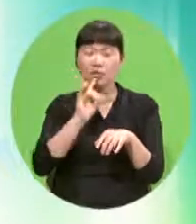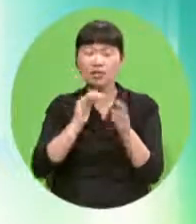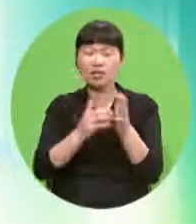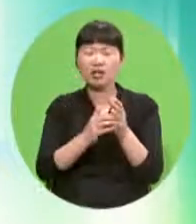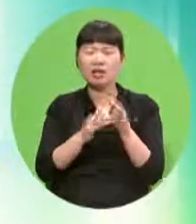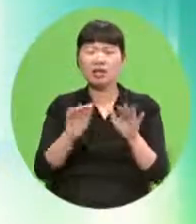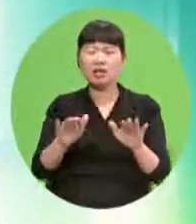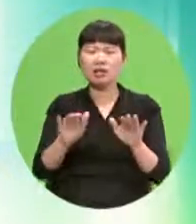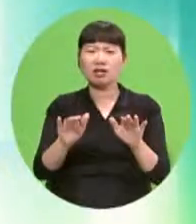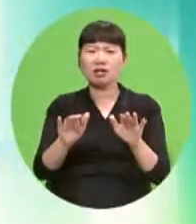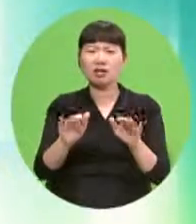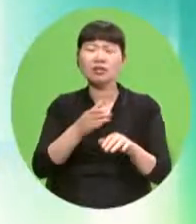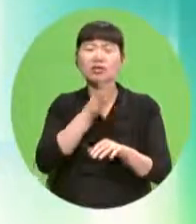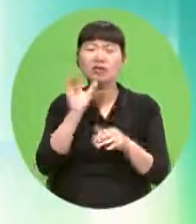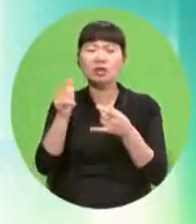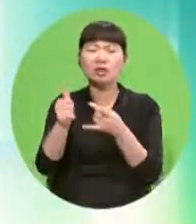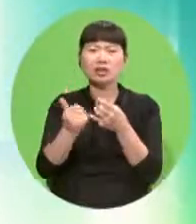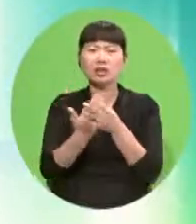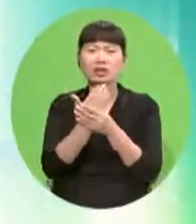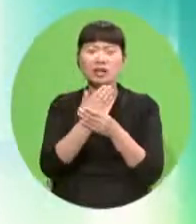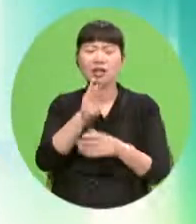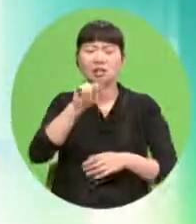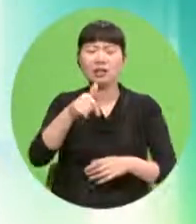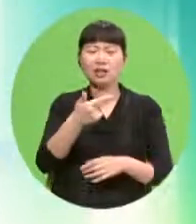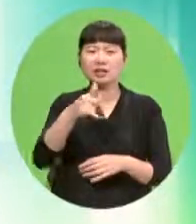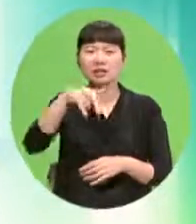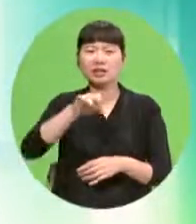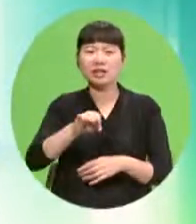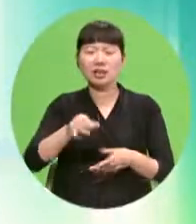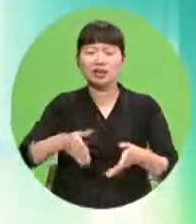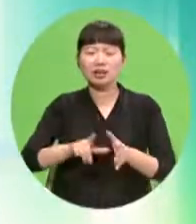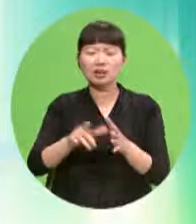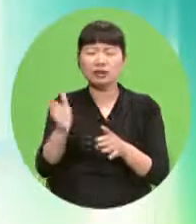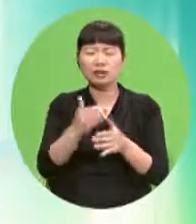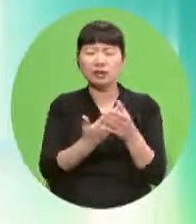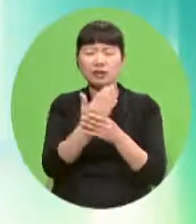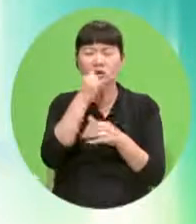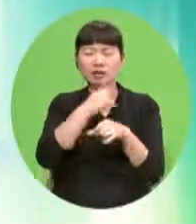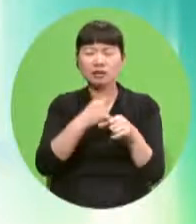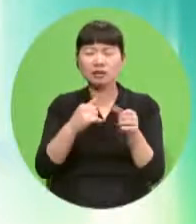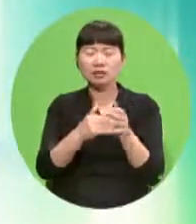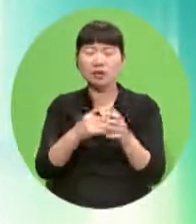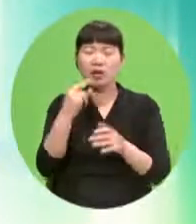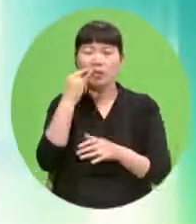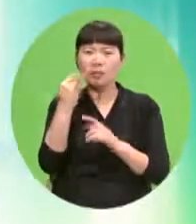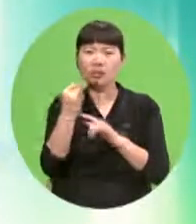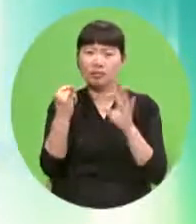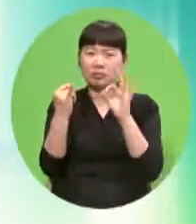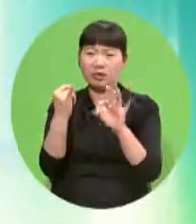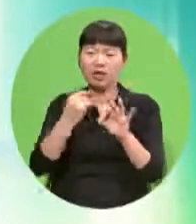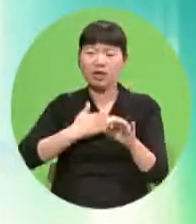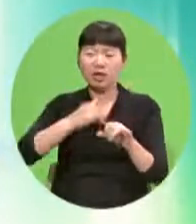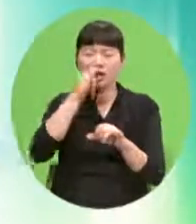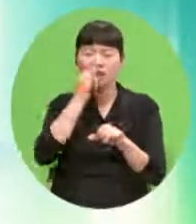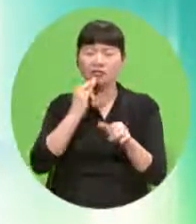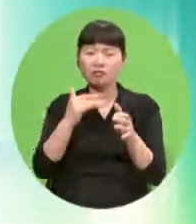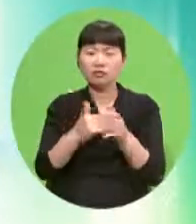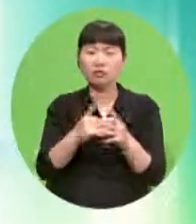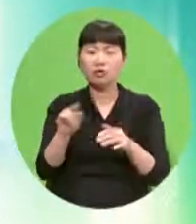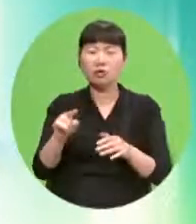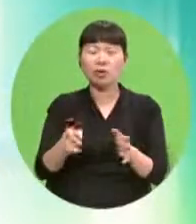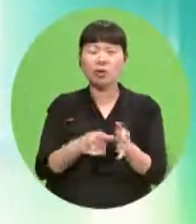저게 노인들한테 생기는 백내장이 선천적으로 생긴 겁니다. 이거는 엄마들이 집에서 봐도 알 수 있고요. 네네.